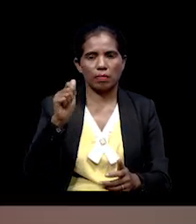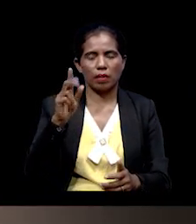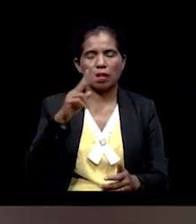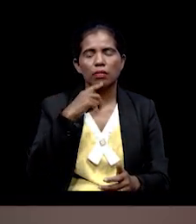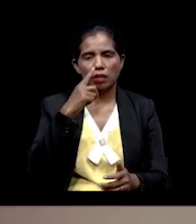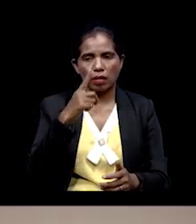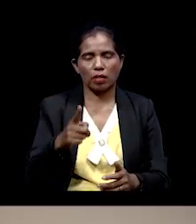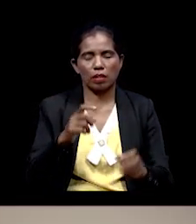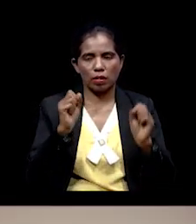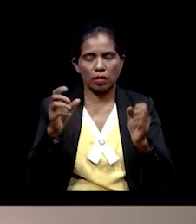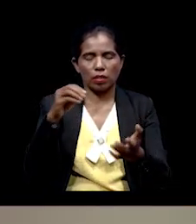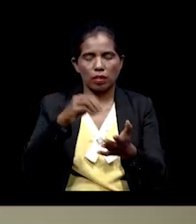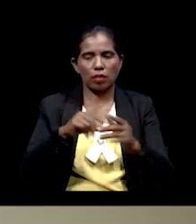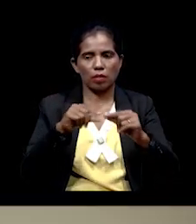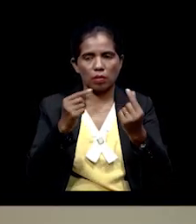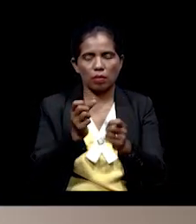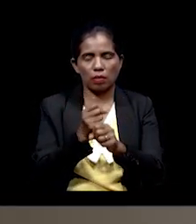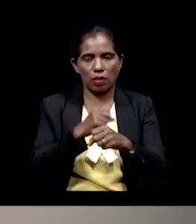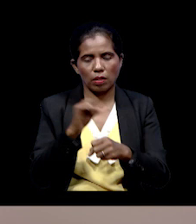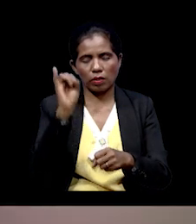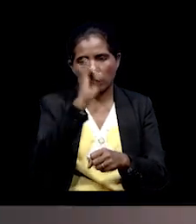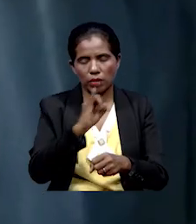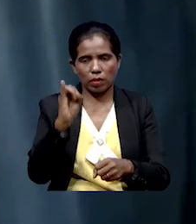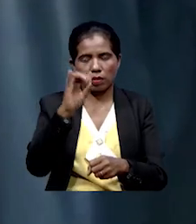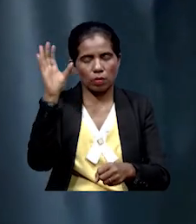Hateden se destaka ekipa ho di halo investigasaun no